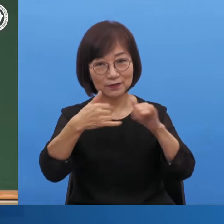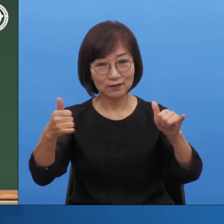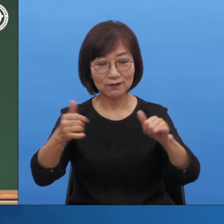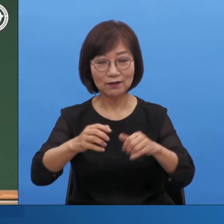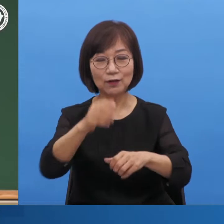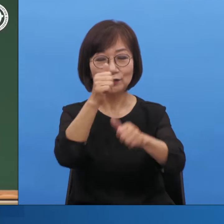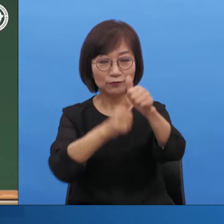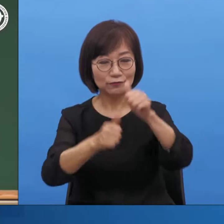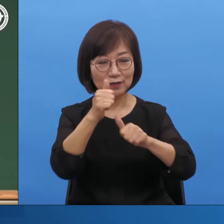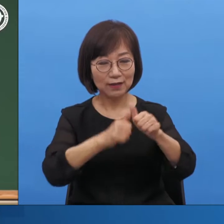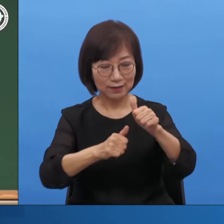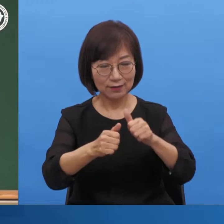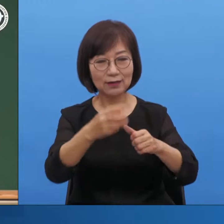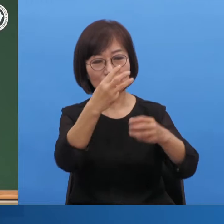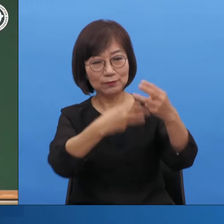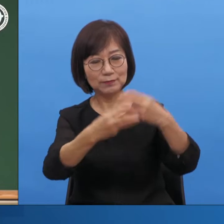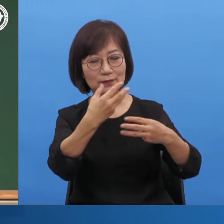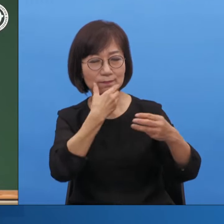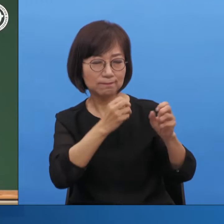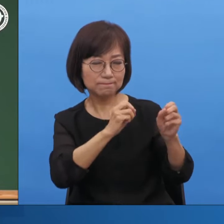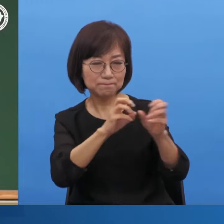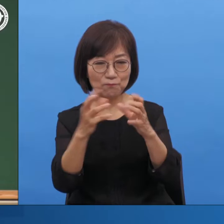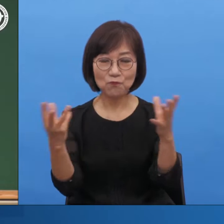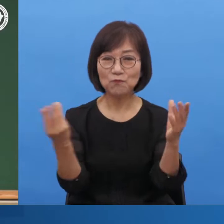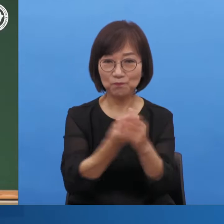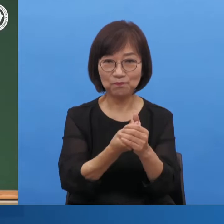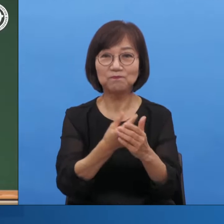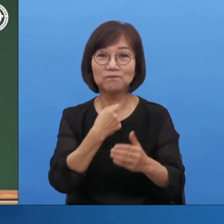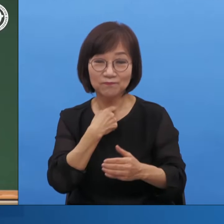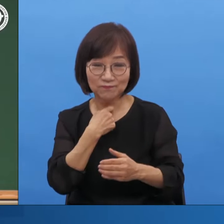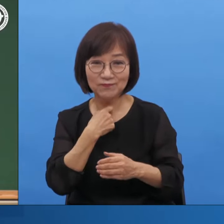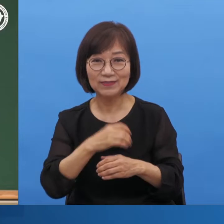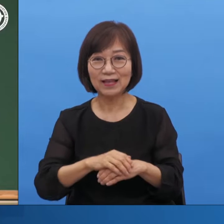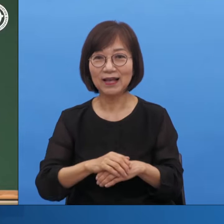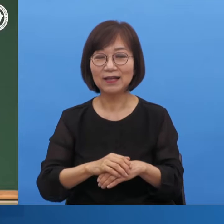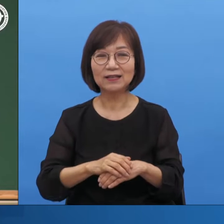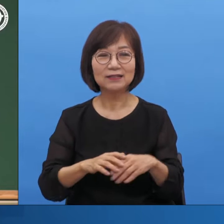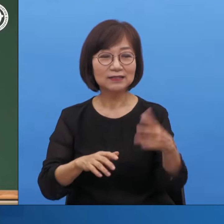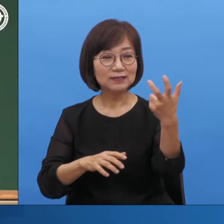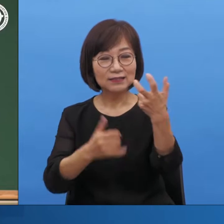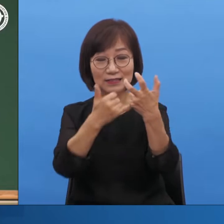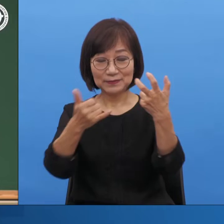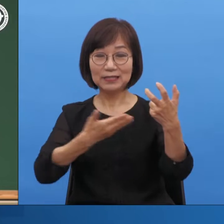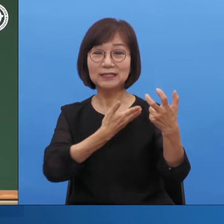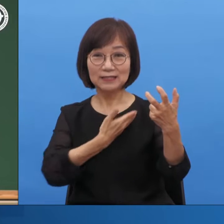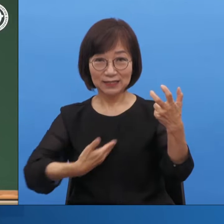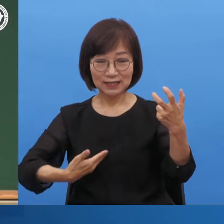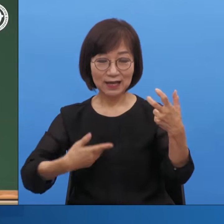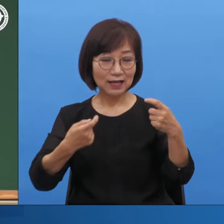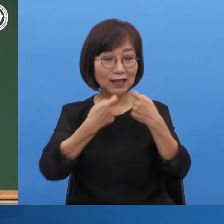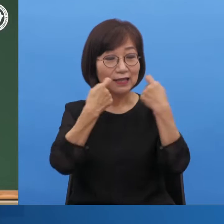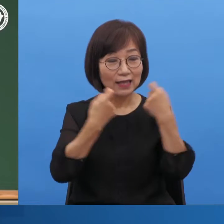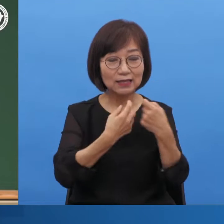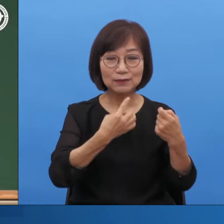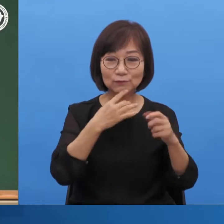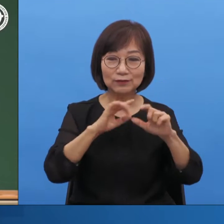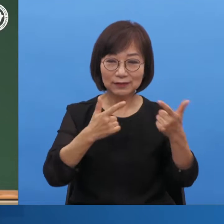복음화가 우리의 세계 복음화인데 이제 70인 제자운동을 개인뿐만 아니라 교회 각